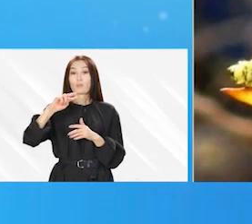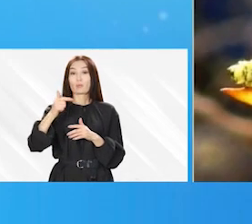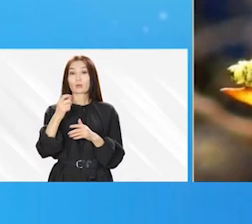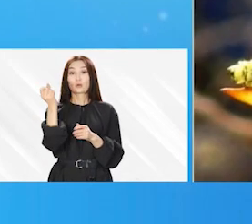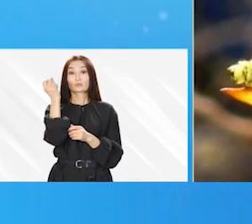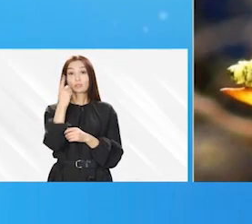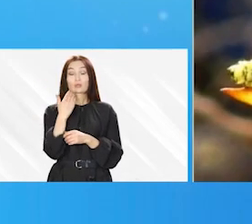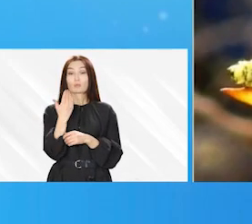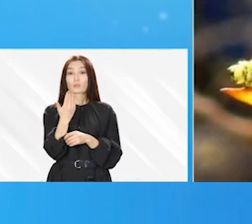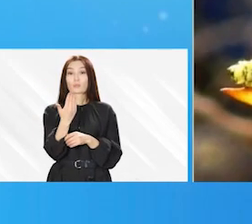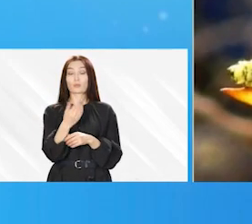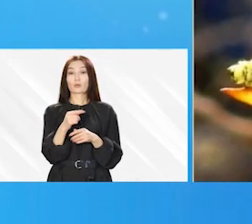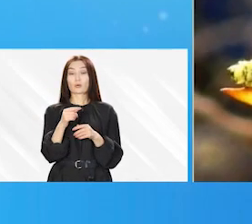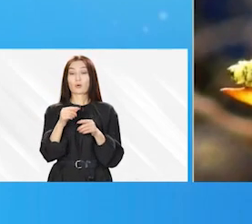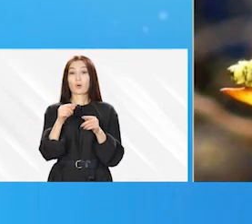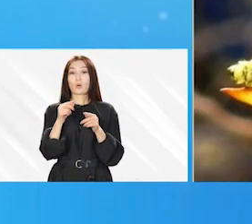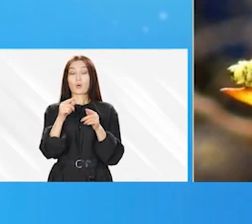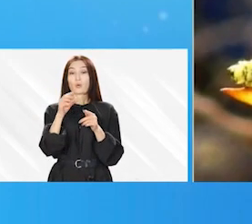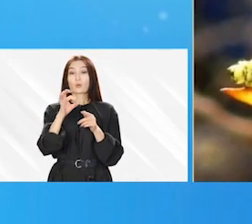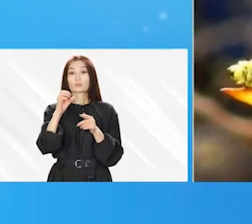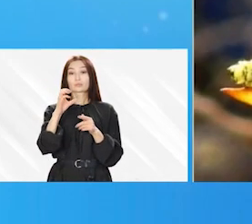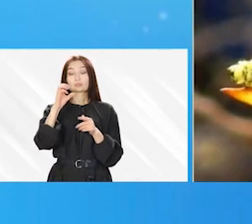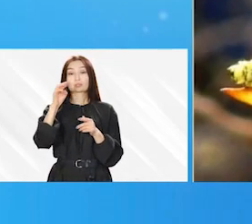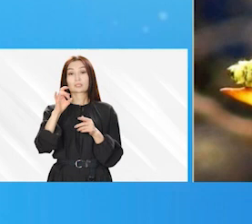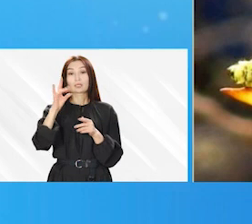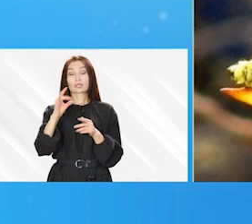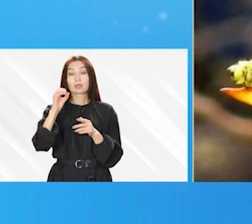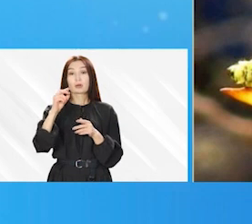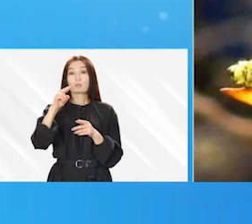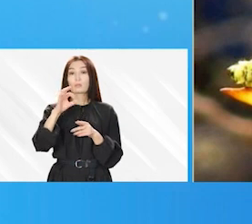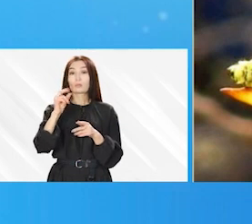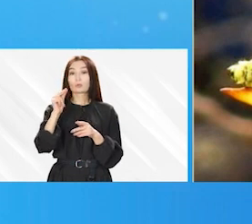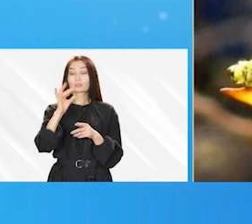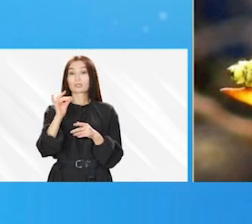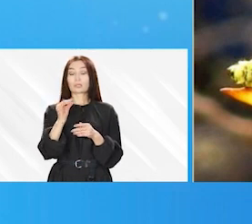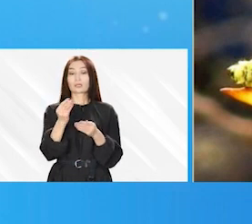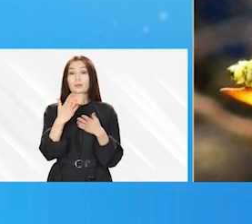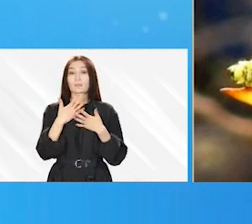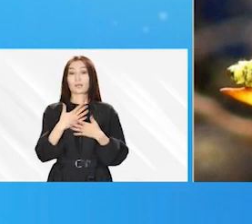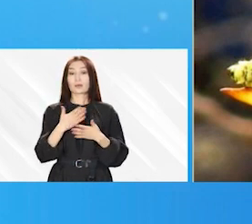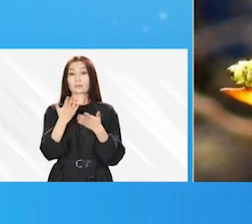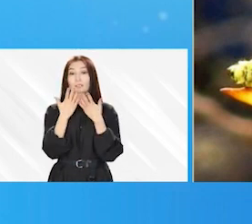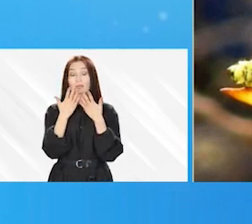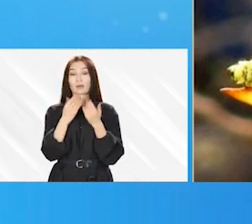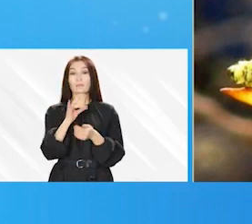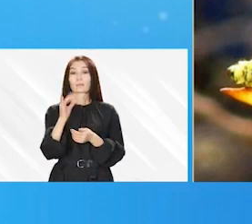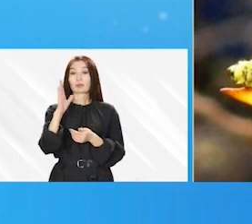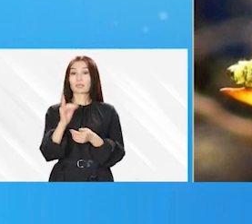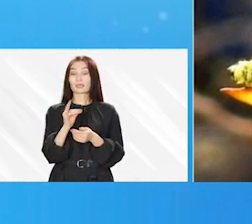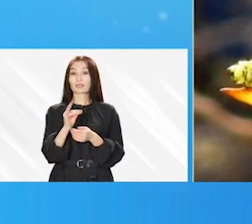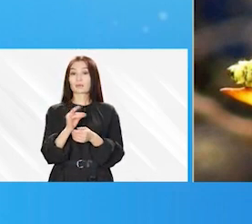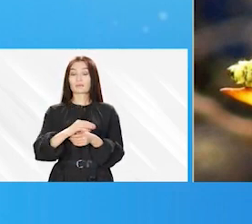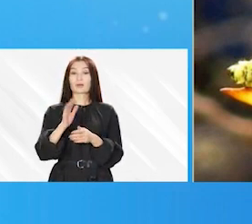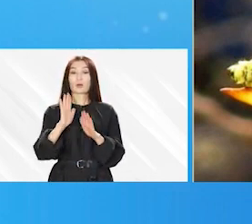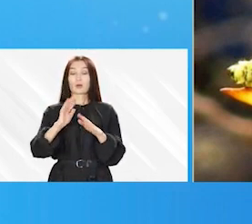его крики заостренным почкам обладающим своеобразным приятным запахом . и мы покрыта